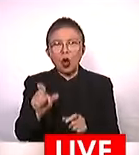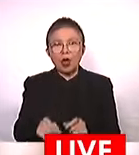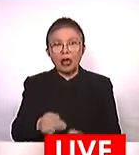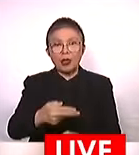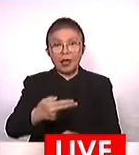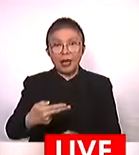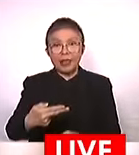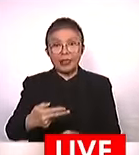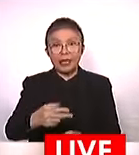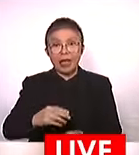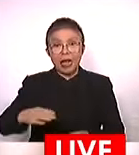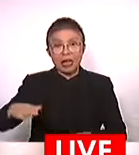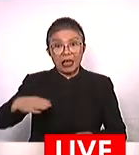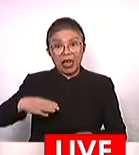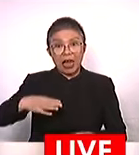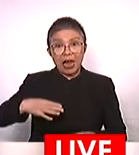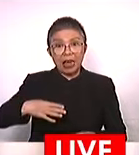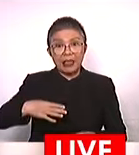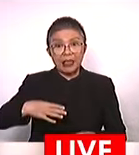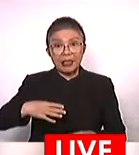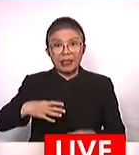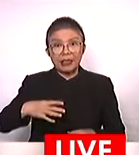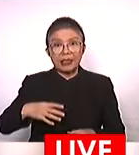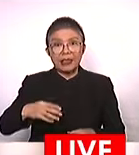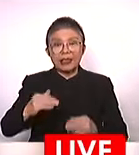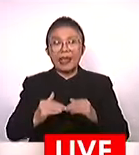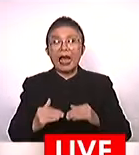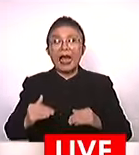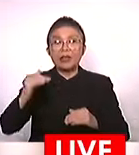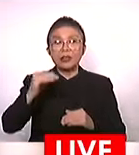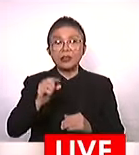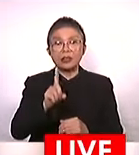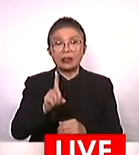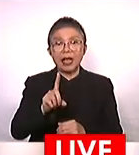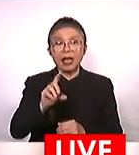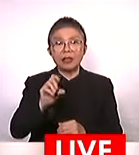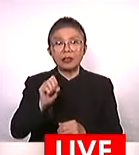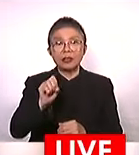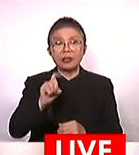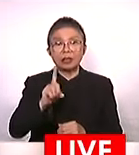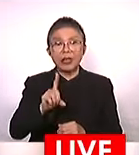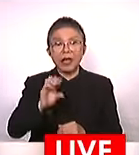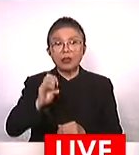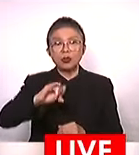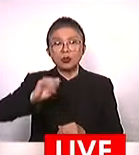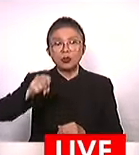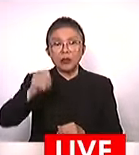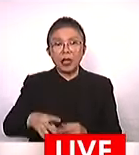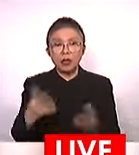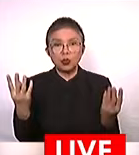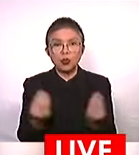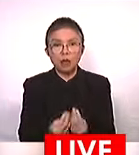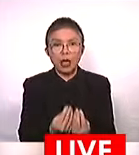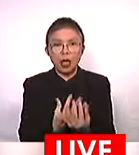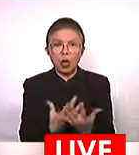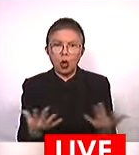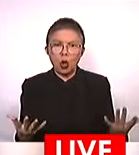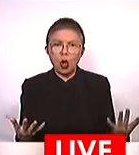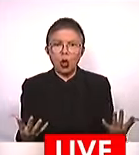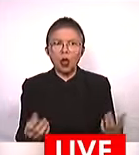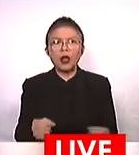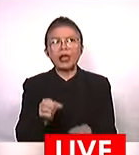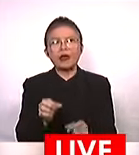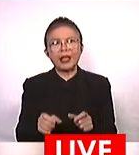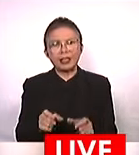Indonesia kekayaannya di atas 100 juta jumlah penduduk Indonesia